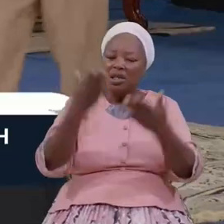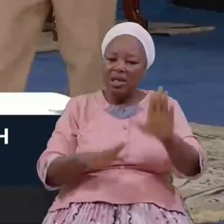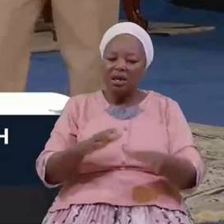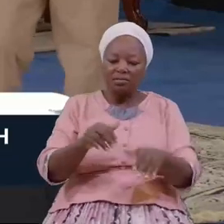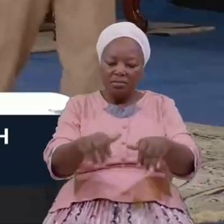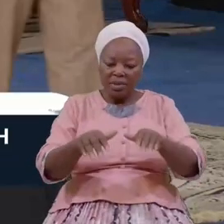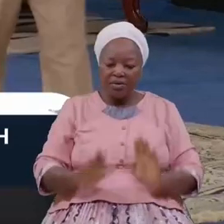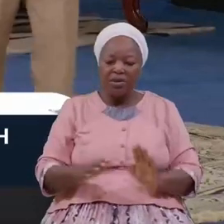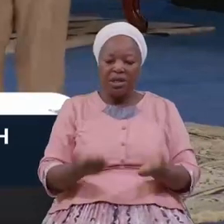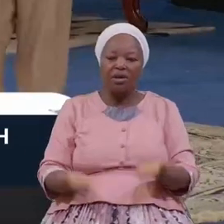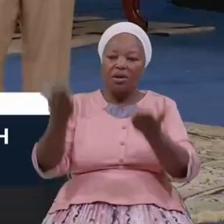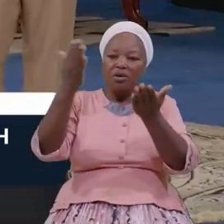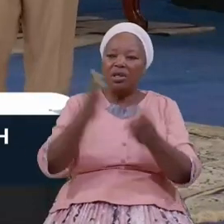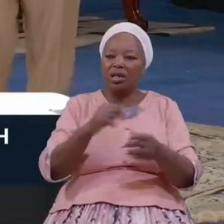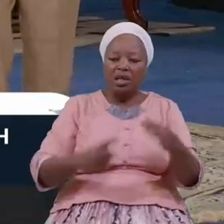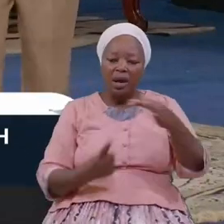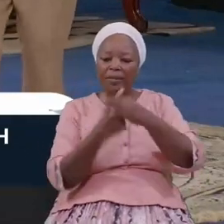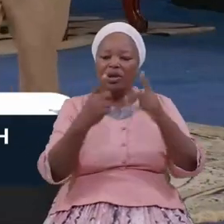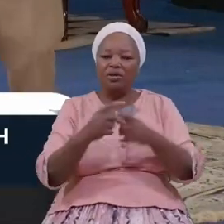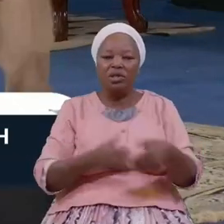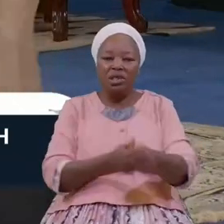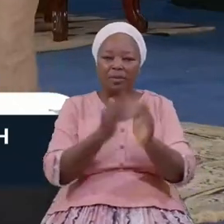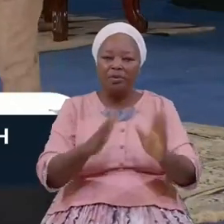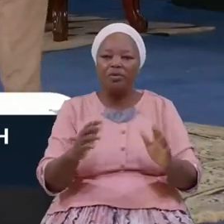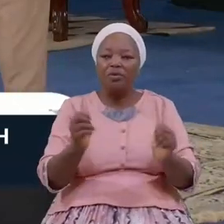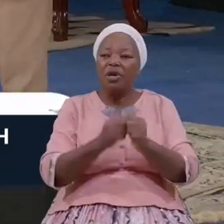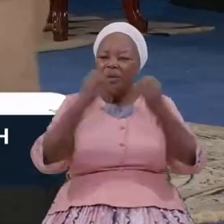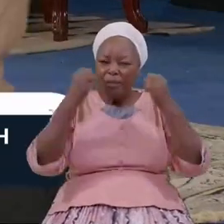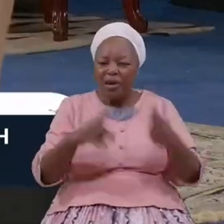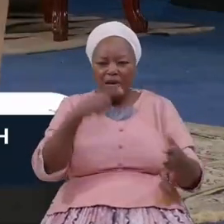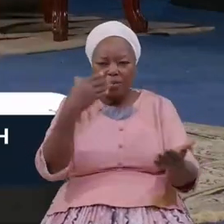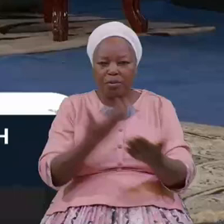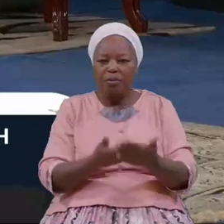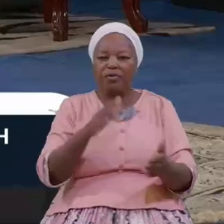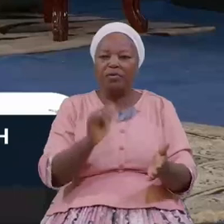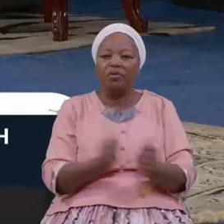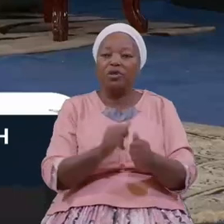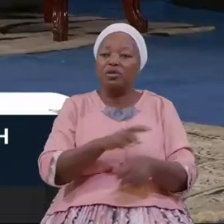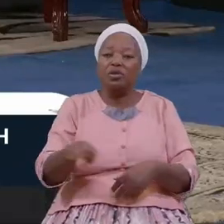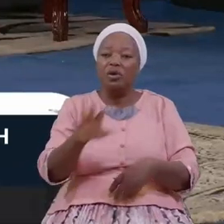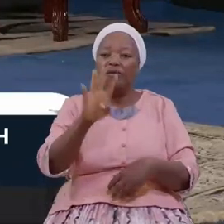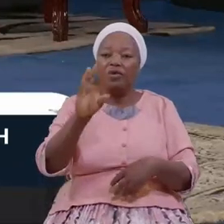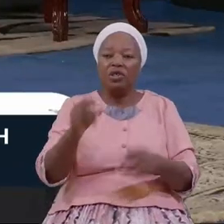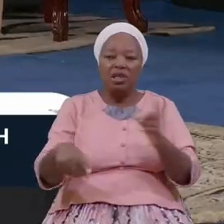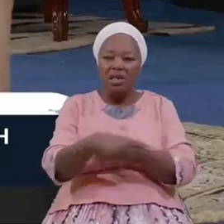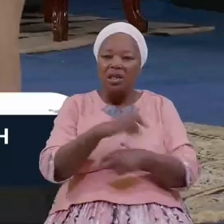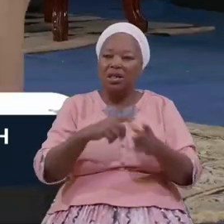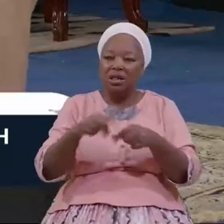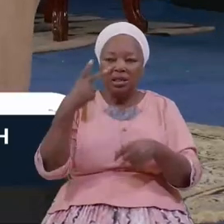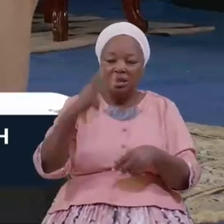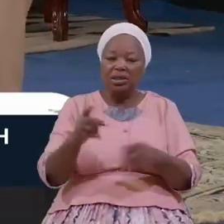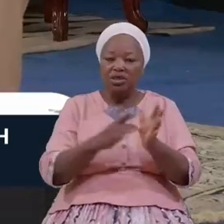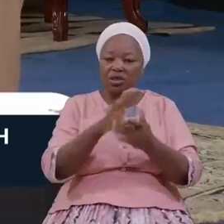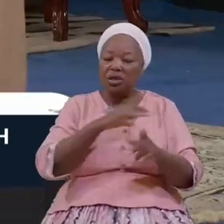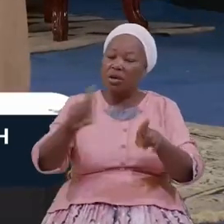est ressuscité, il est apparu à ses disciples avec plusieurs preuves. et ineffable pendant ces 40 ans. Et ils